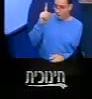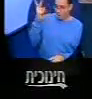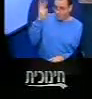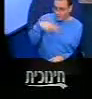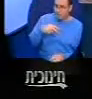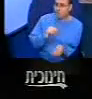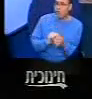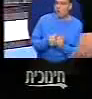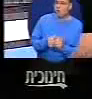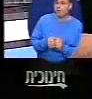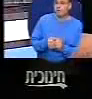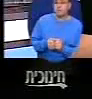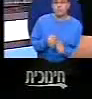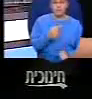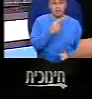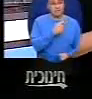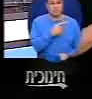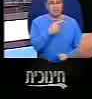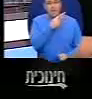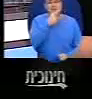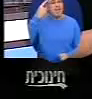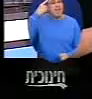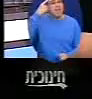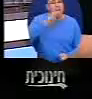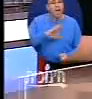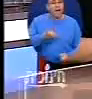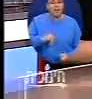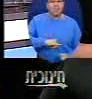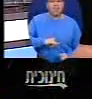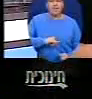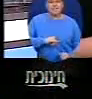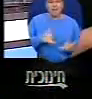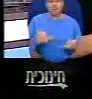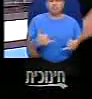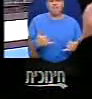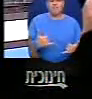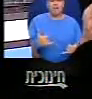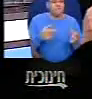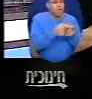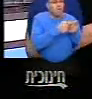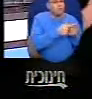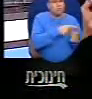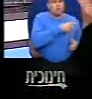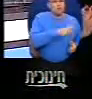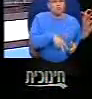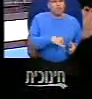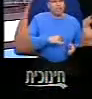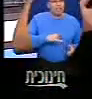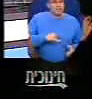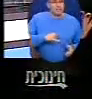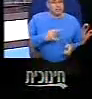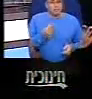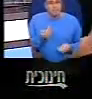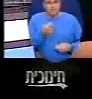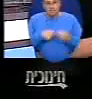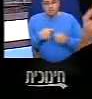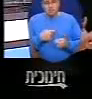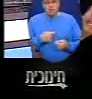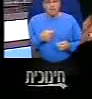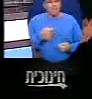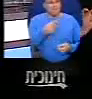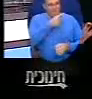וקנייה אינטרסים של נקודתיים, של קבוצות לחץ מסוימות, ובאמת הציבור הרחב של האינטרס שלו צריכים לדאוג נבחרי